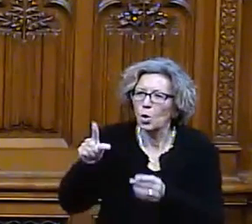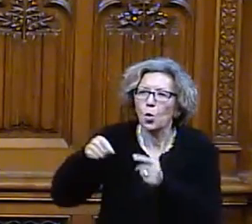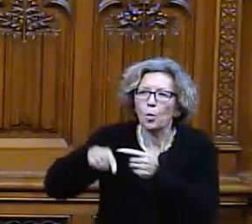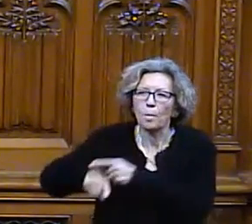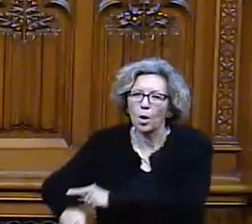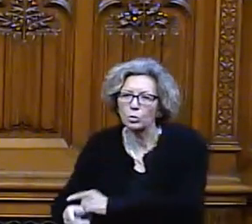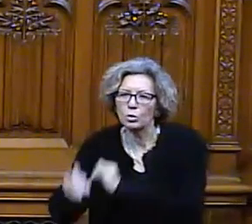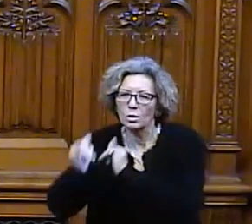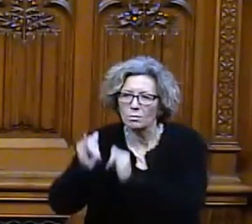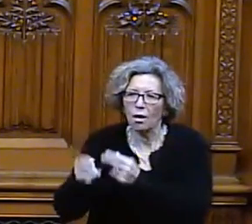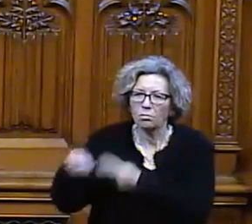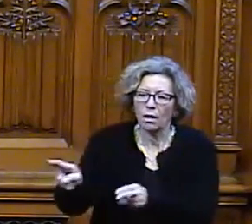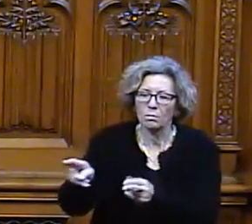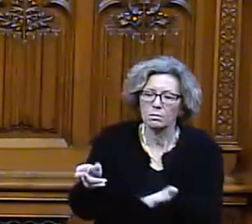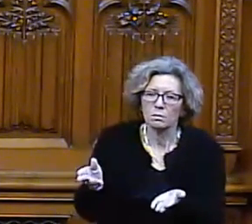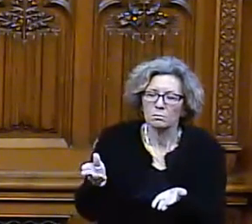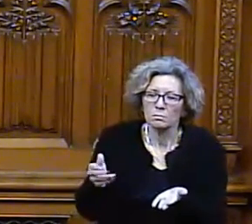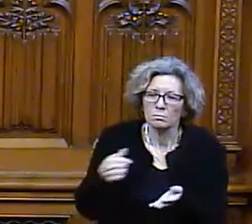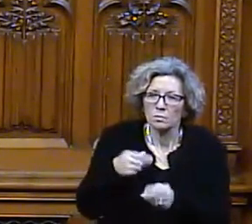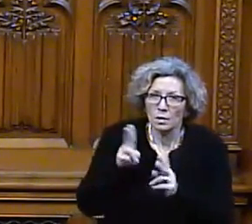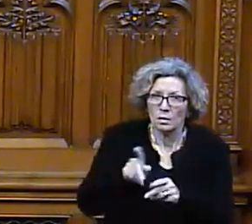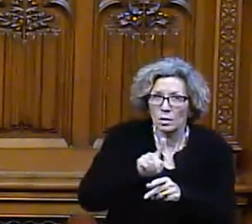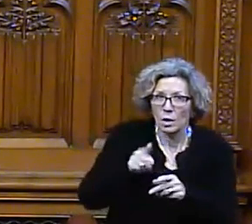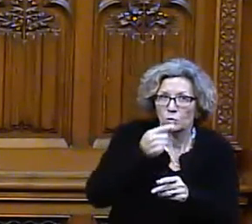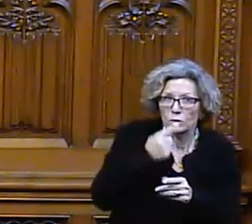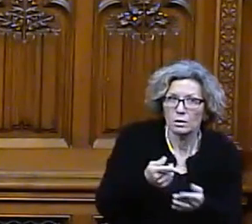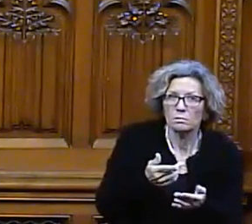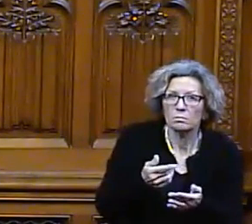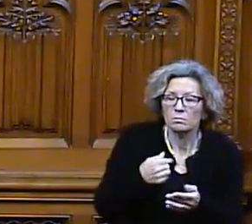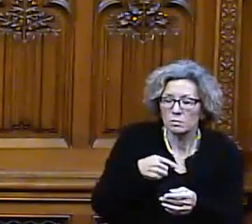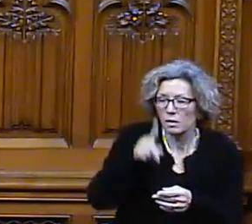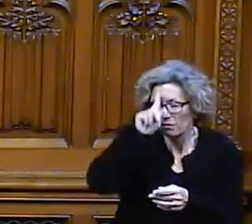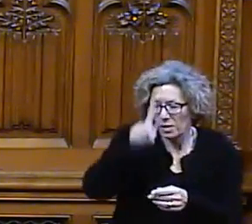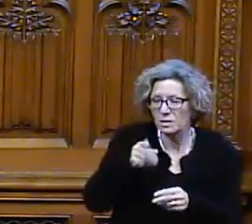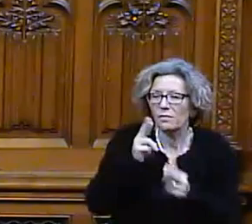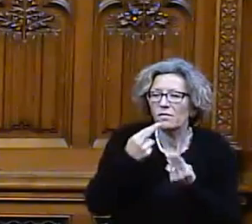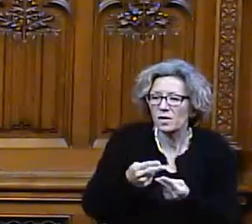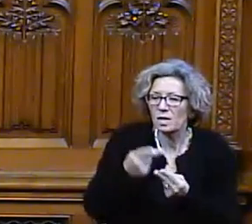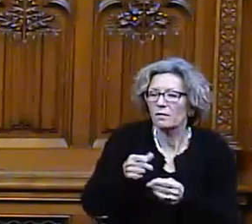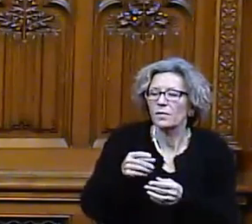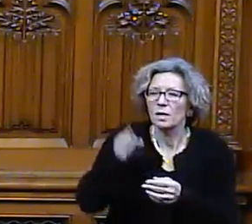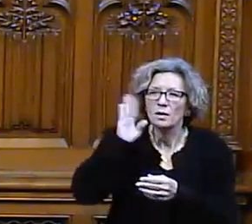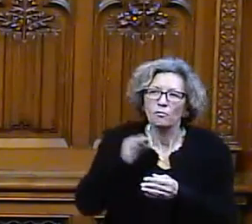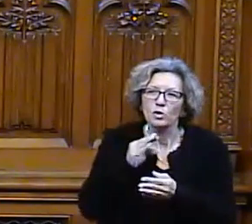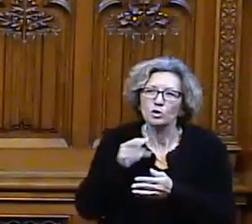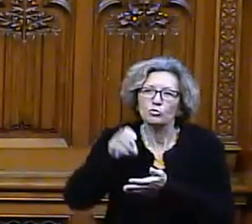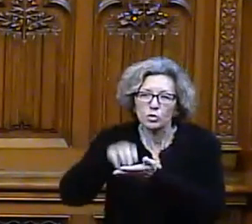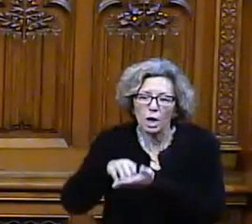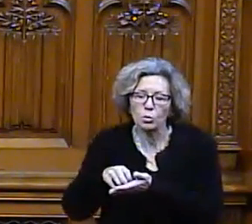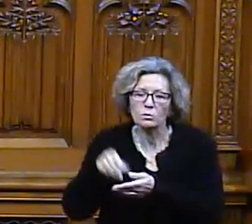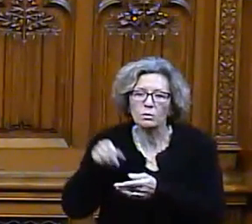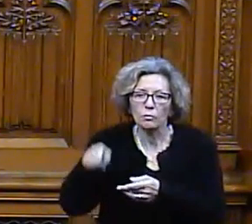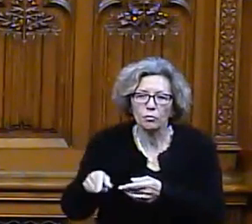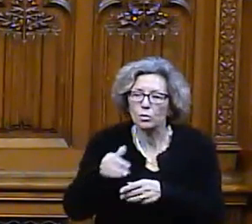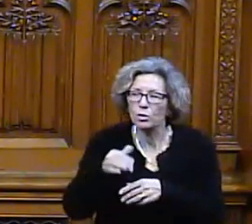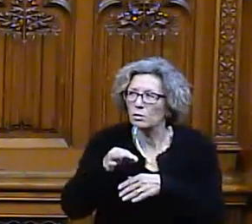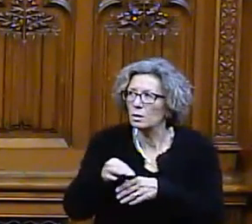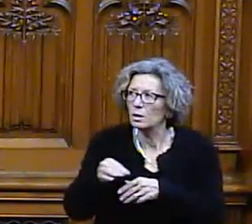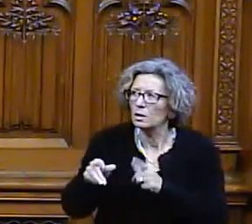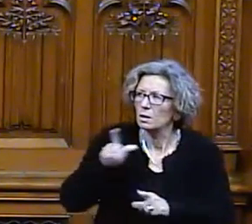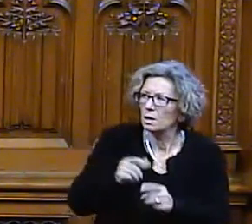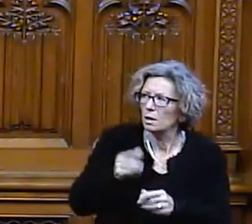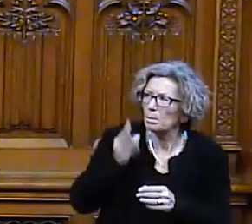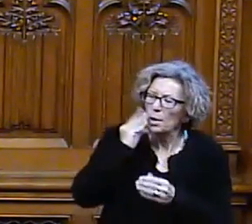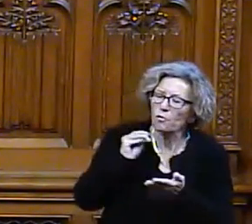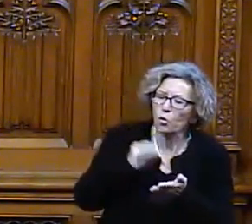Lobautunnel, ja oder nein? Ich kann nur sagen, wir wissen, wie wichtig, auch für den Wirtschaftsstandort und für die leidgeprüften